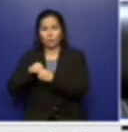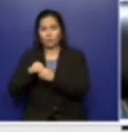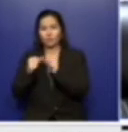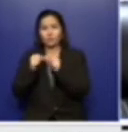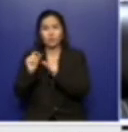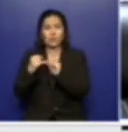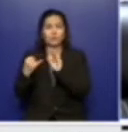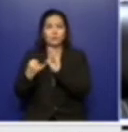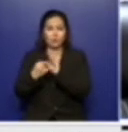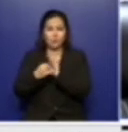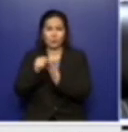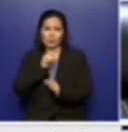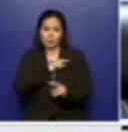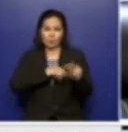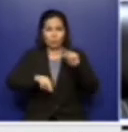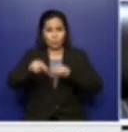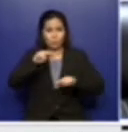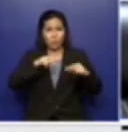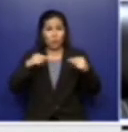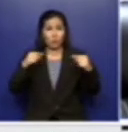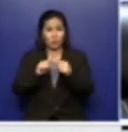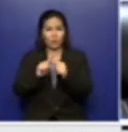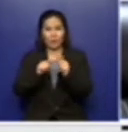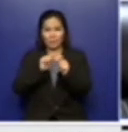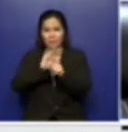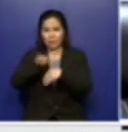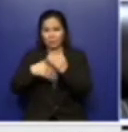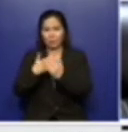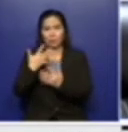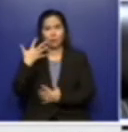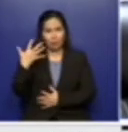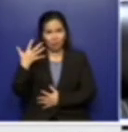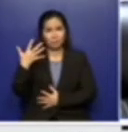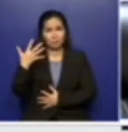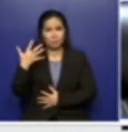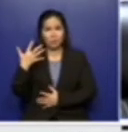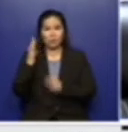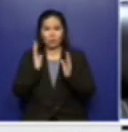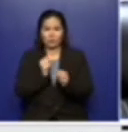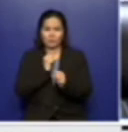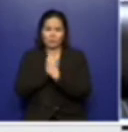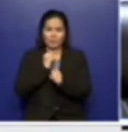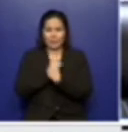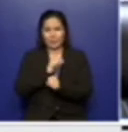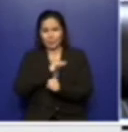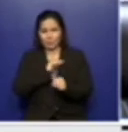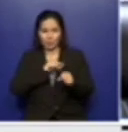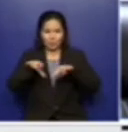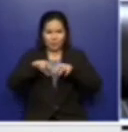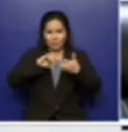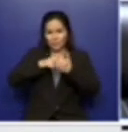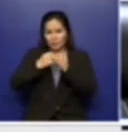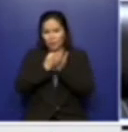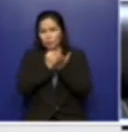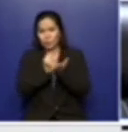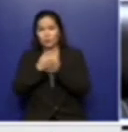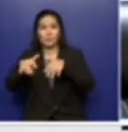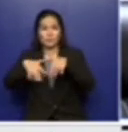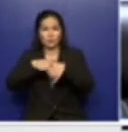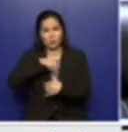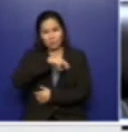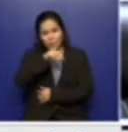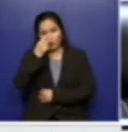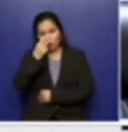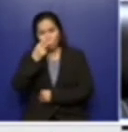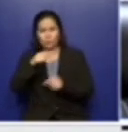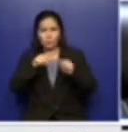หน้าที่ในการดูแลไปถึง5อำเภอปริมาณของบุคลากรในการที่จะแก้ไขปัญหาในการเดินสำรวจออกโฉ